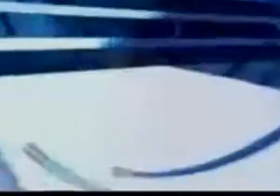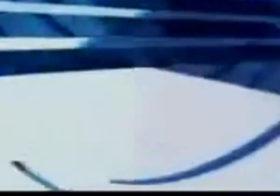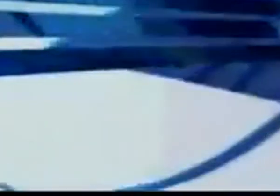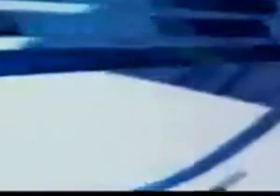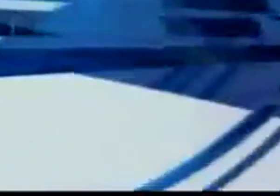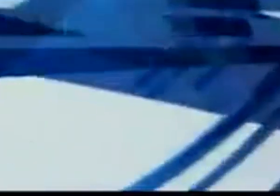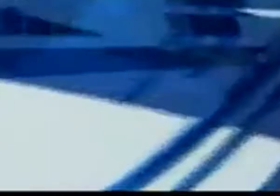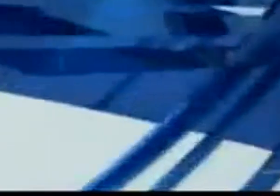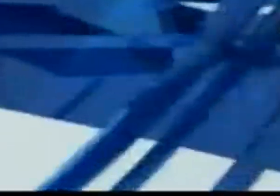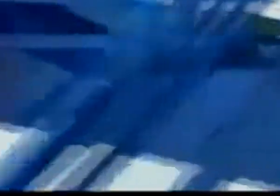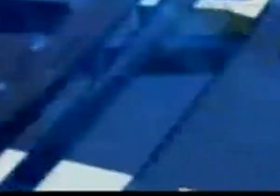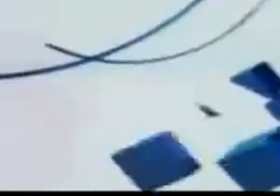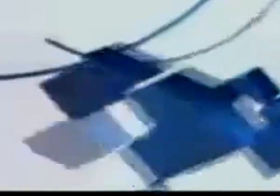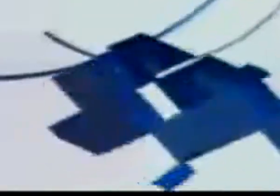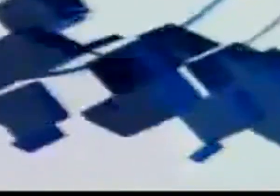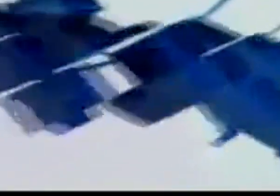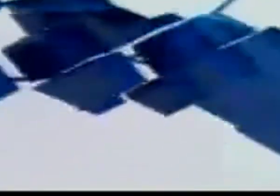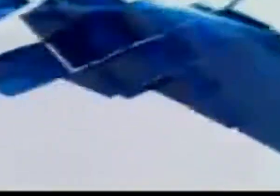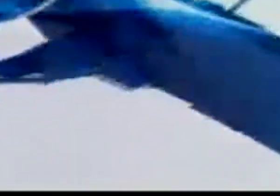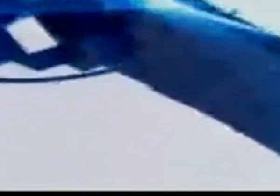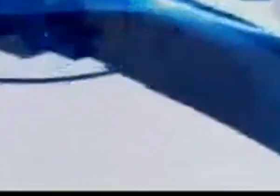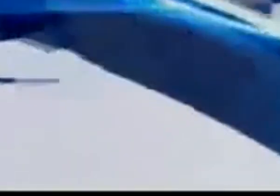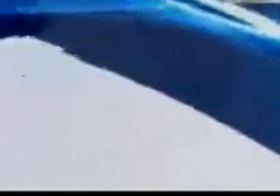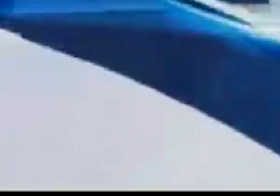أَهْلَ الذِّكْرِ إِن